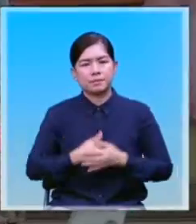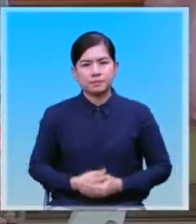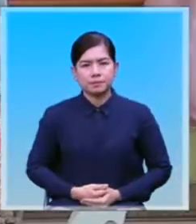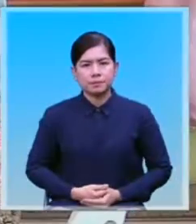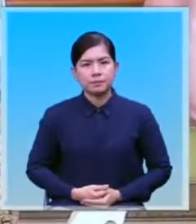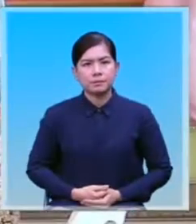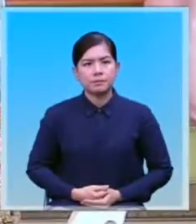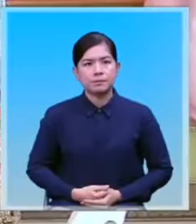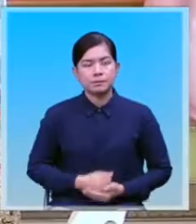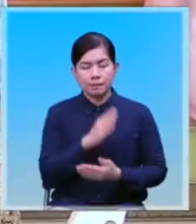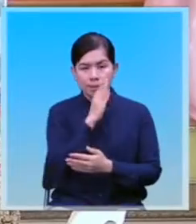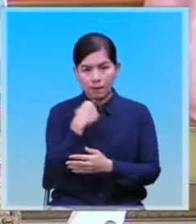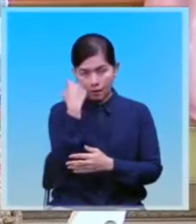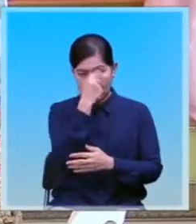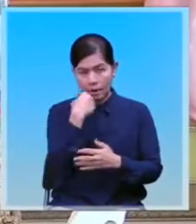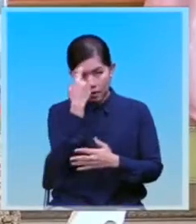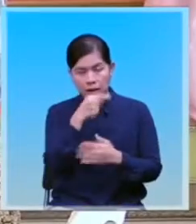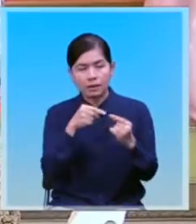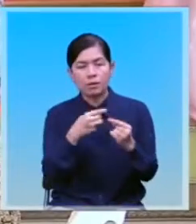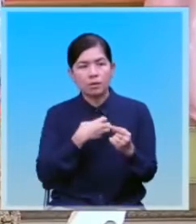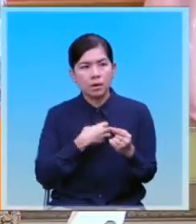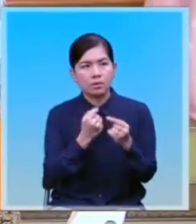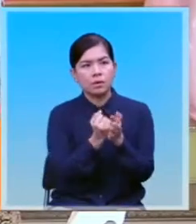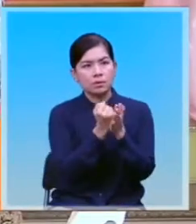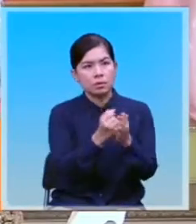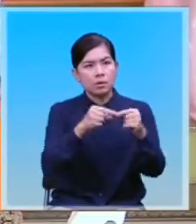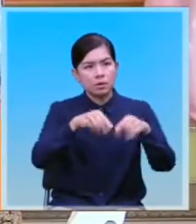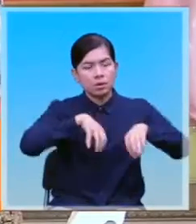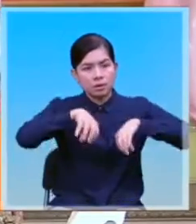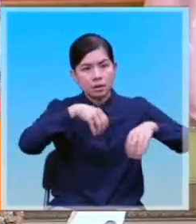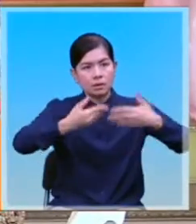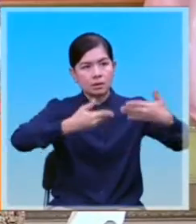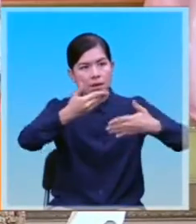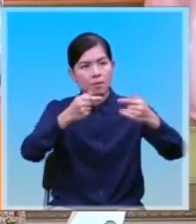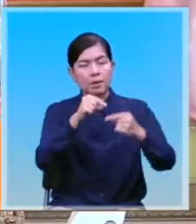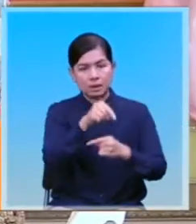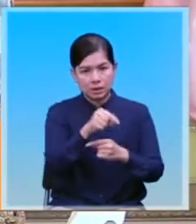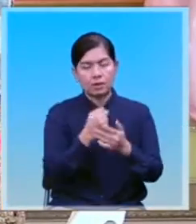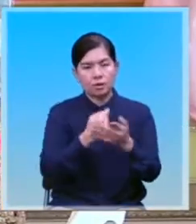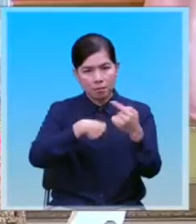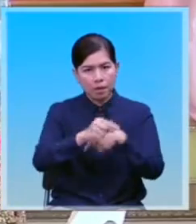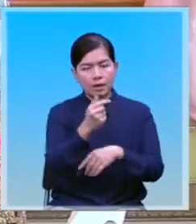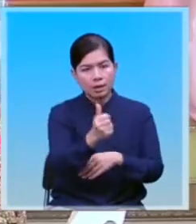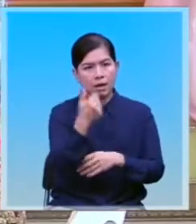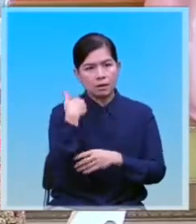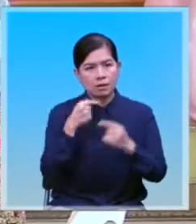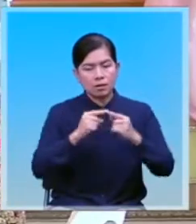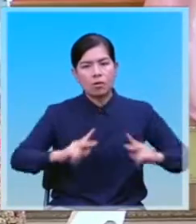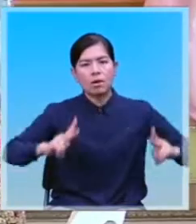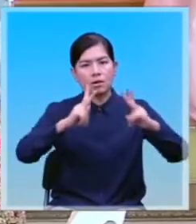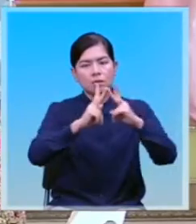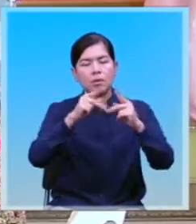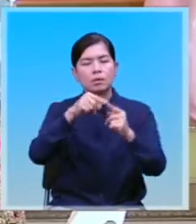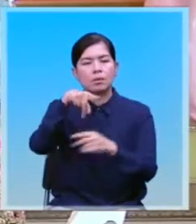ท่านผู้ชมท่านใดนะคะที่อยากจะมาเป็นส่วนหนึ่งในกิจกรรมดีๆแบบนี้นะคะสามารถเดินทางมาได้ค่ะที่กระทรวงพัฒนาสังคมและ